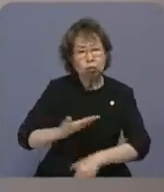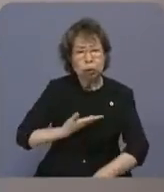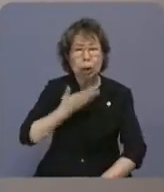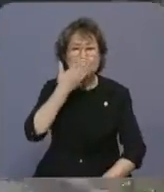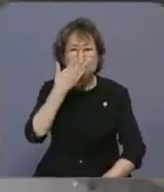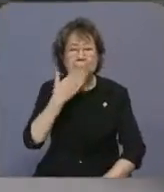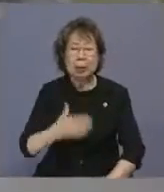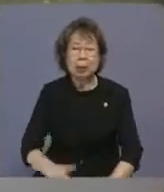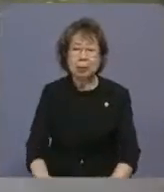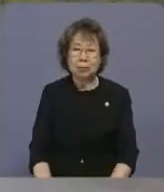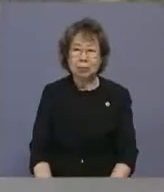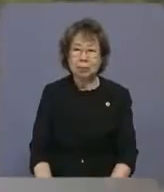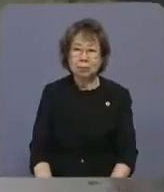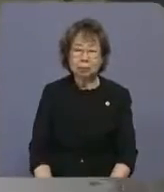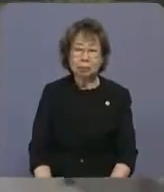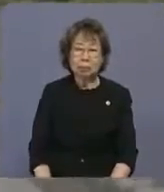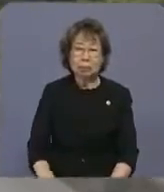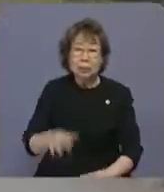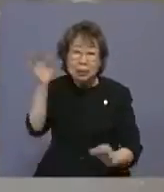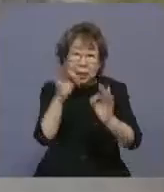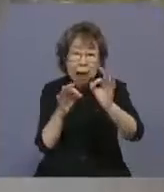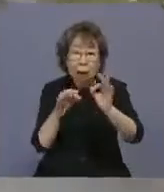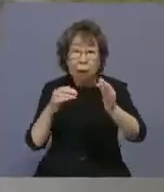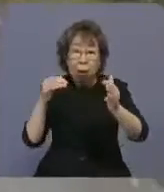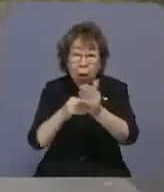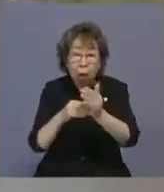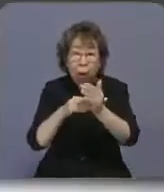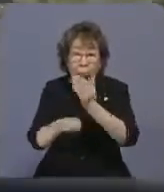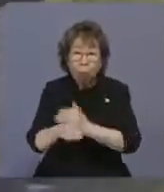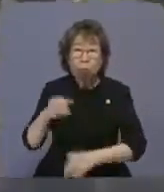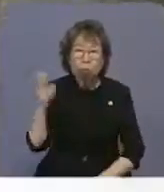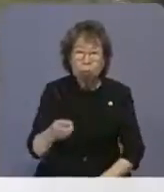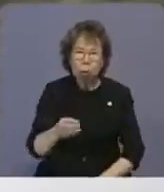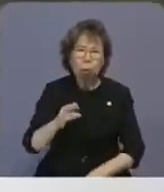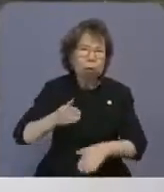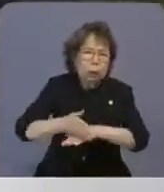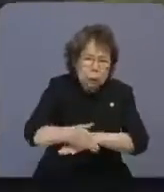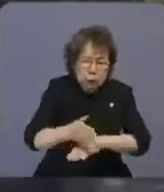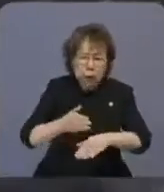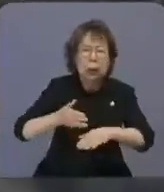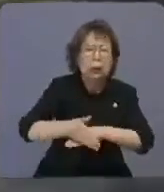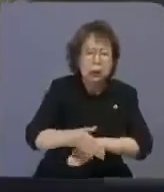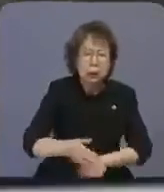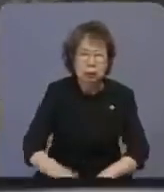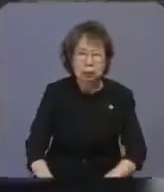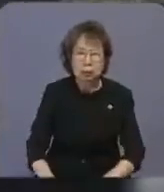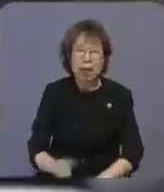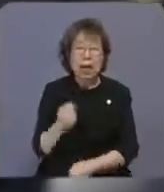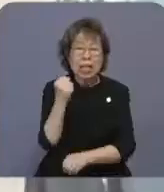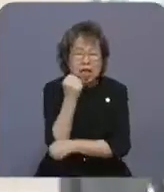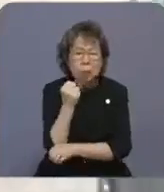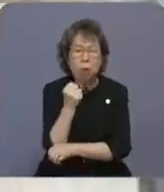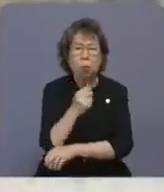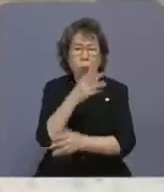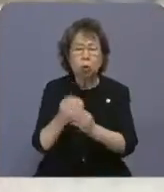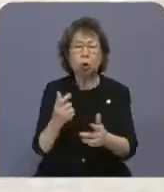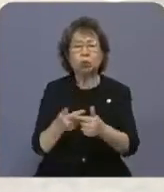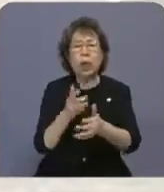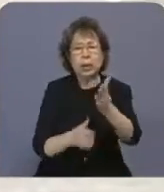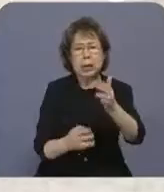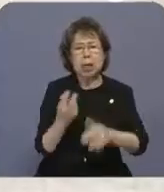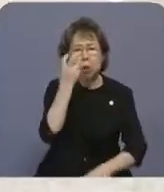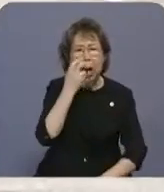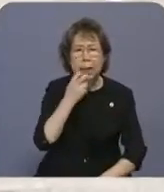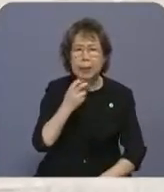있는. 늘 중대 사고가 난 뒤에야 나오는 뒷북 대책. 하지만 이 기본마저도 부산시가